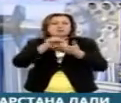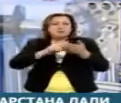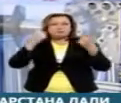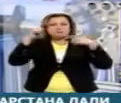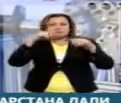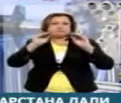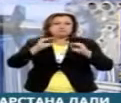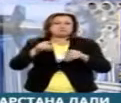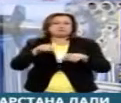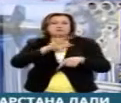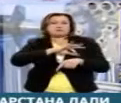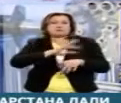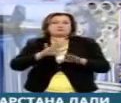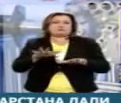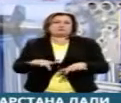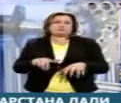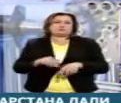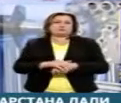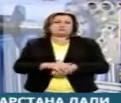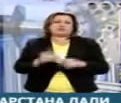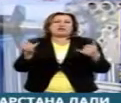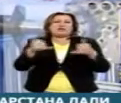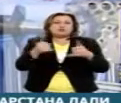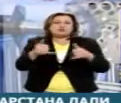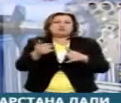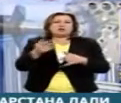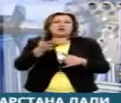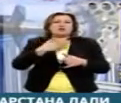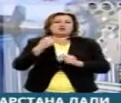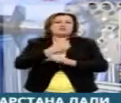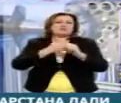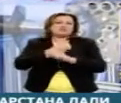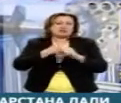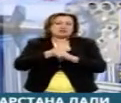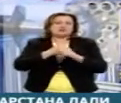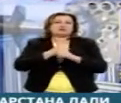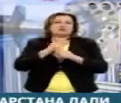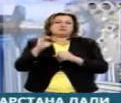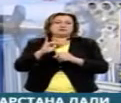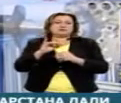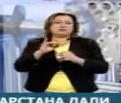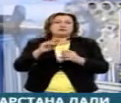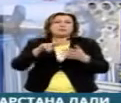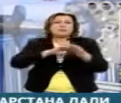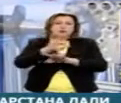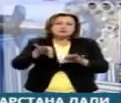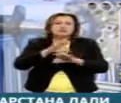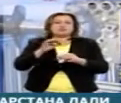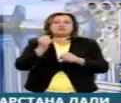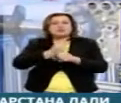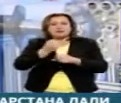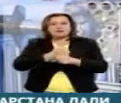будут освоены на этих площадках. Это литье для наших двигателей новых и проектирование и